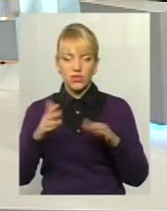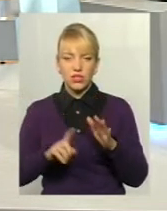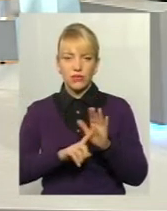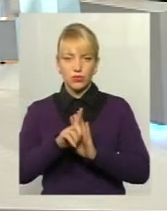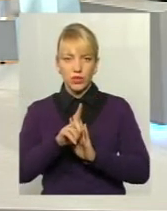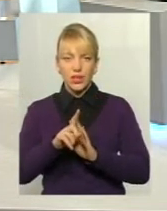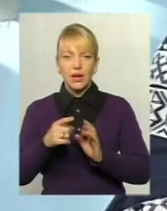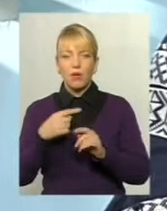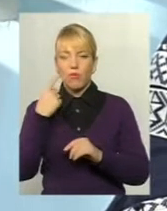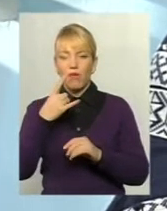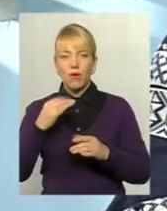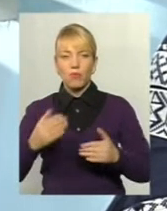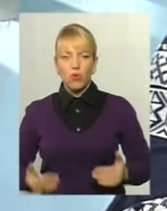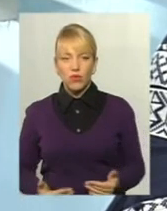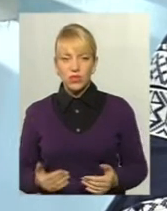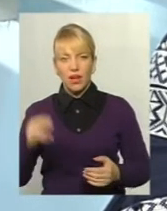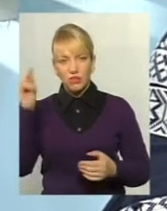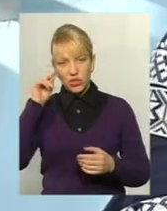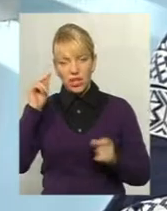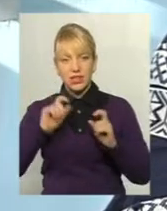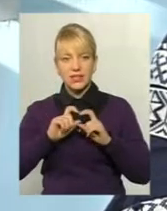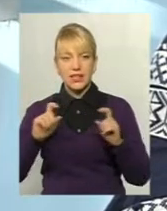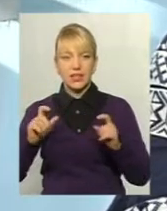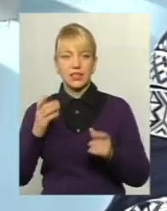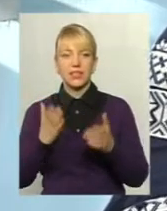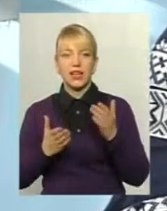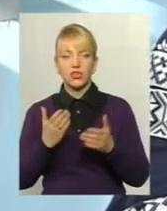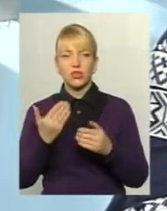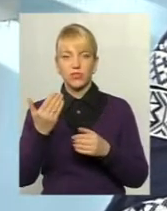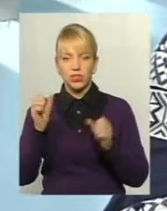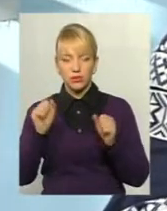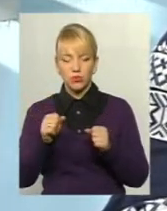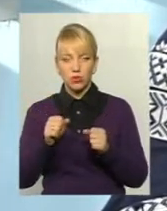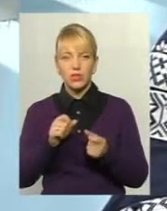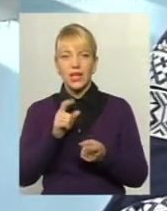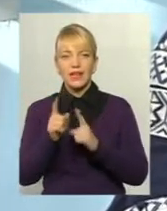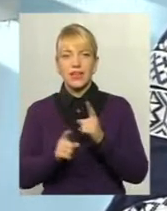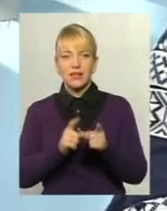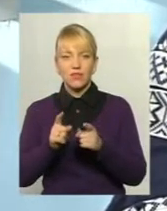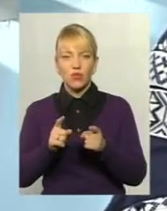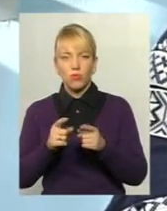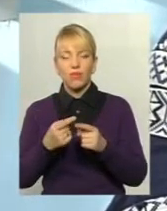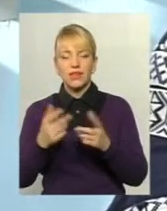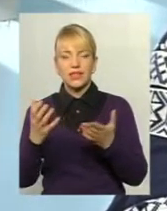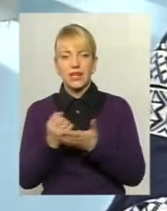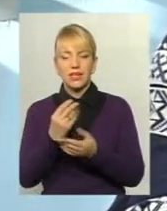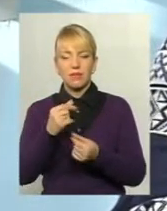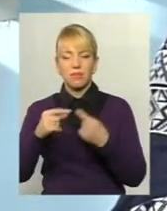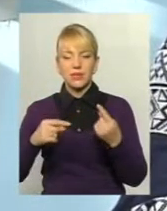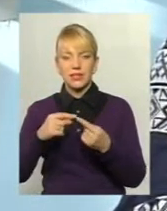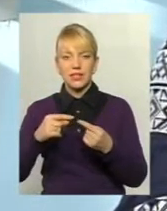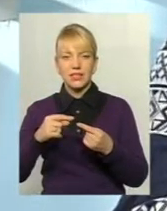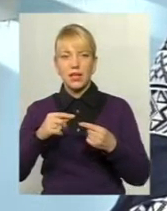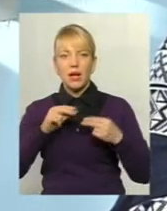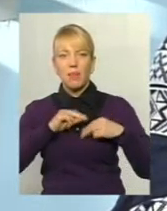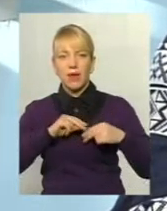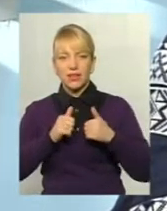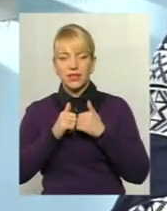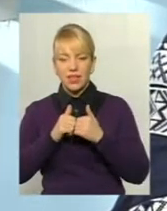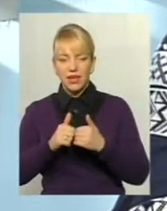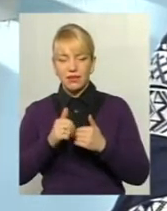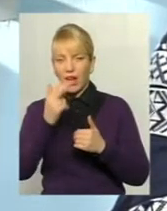про виживання навчальних закладів. Якщо вони зможуть трансформуватися, знайти бізнес-партнерів, адаптувати навчальні програми